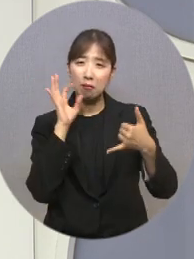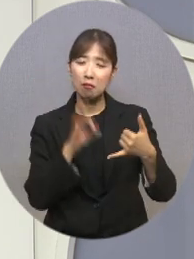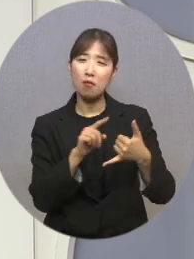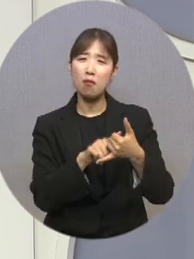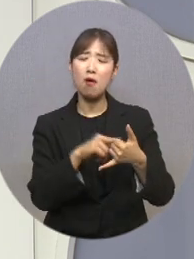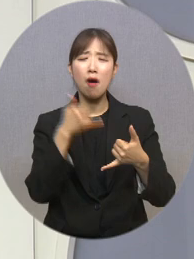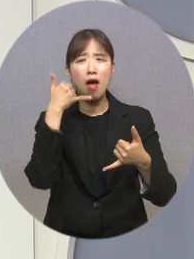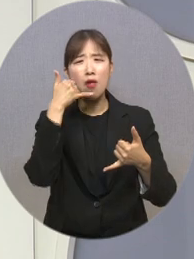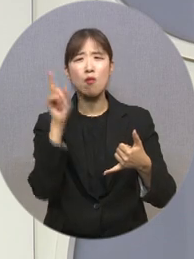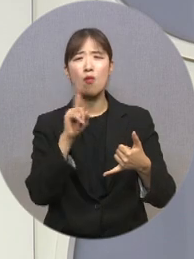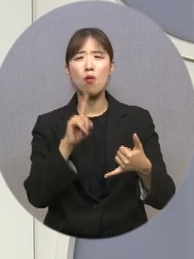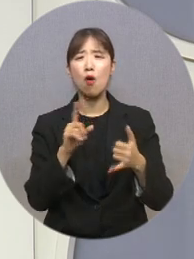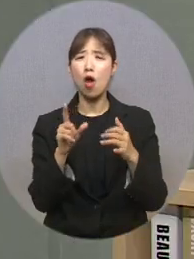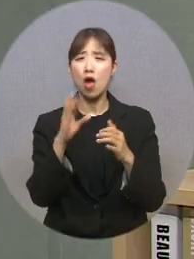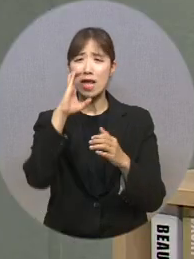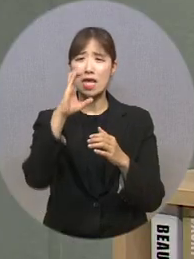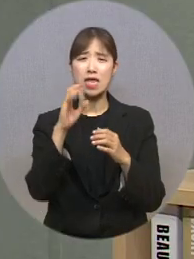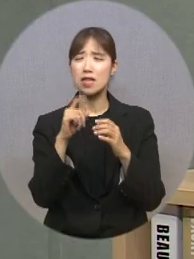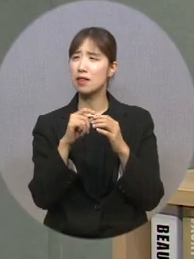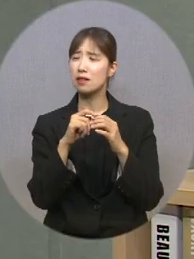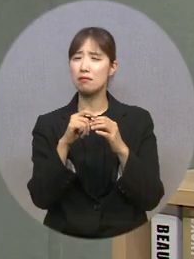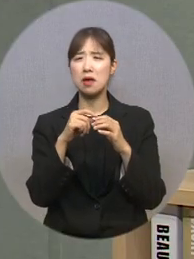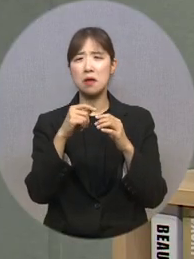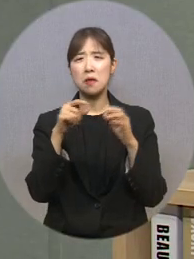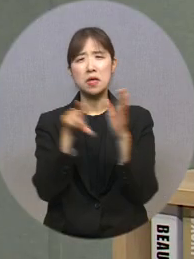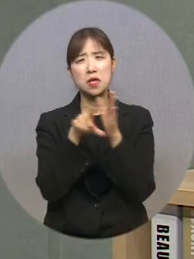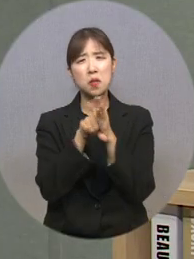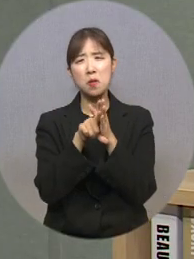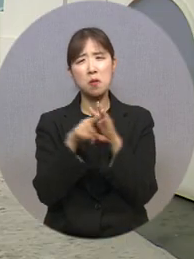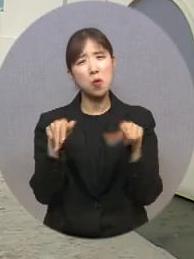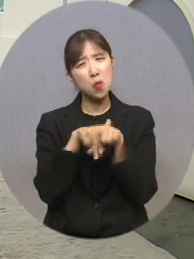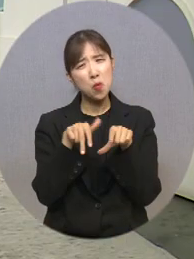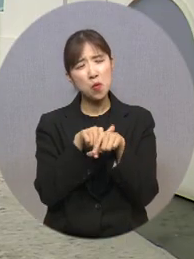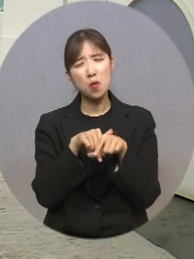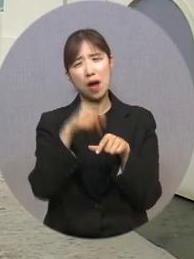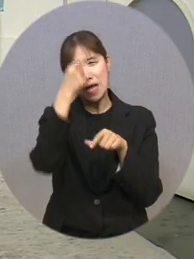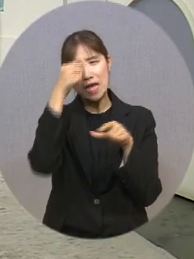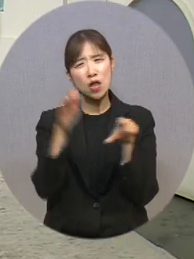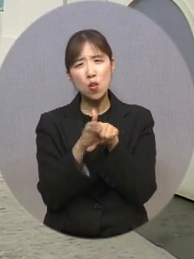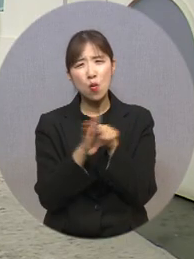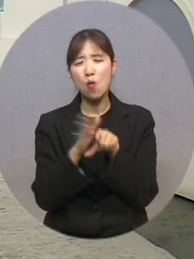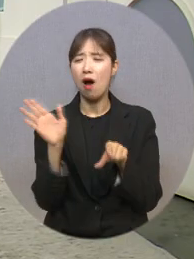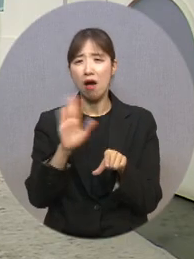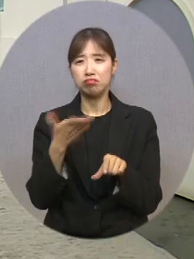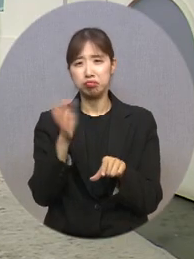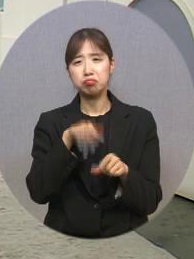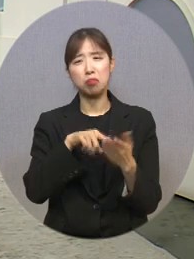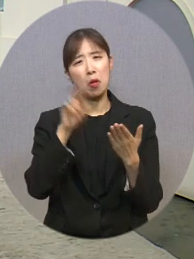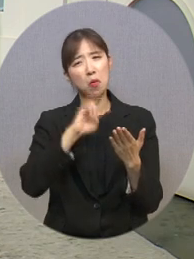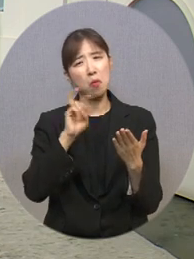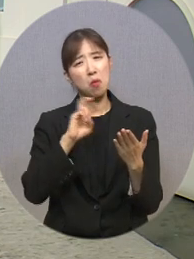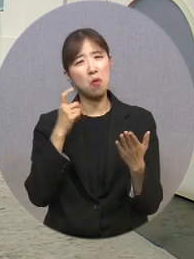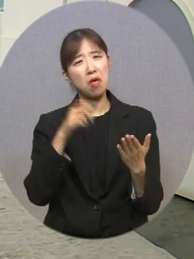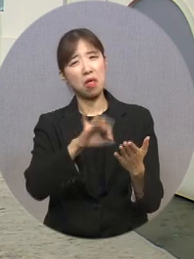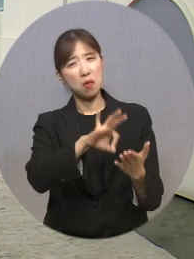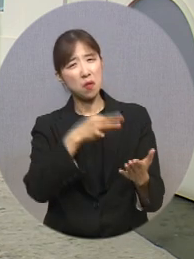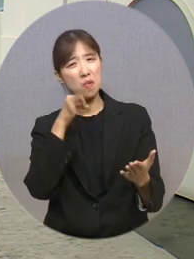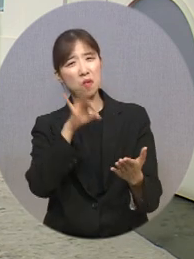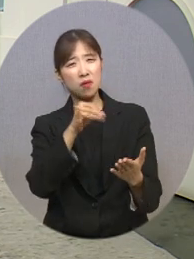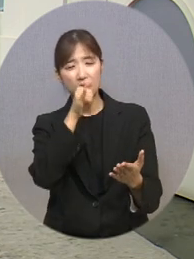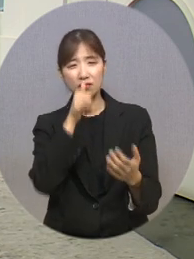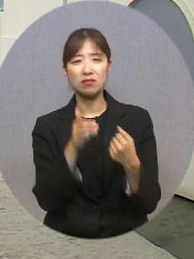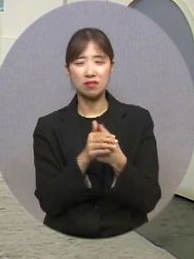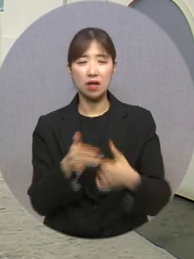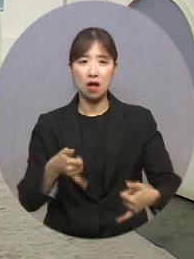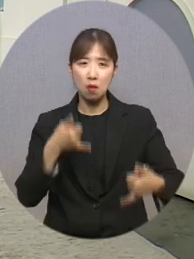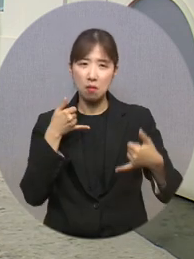막 찬송과 칼라링이 나오더라고요. 어허허. 아 이게 일이 잘못됐구나 이렇게 했는데 어쨌든 통화를 했습니다. 그랬더니 아, 본인도 뭐